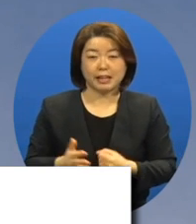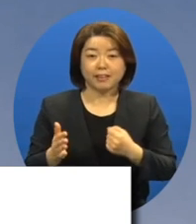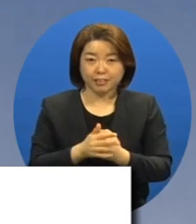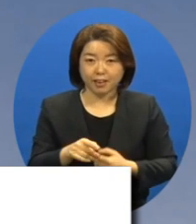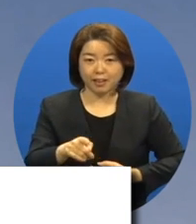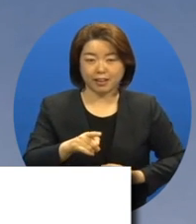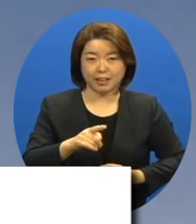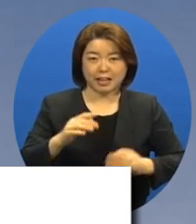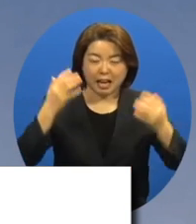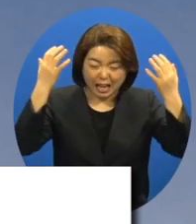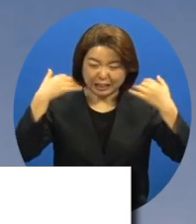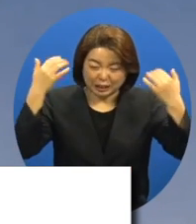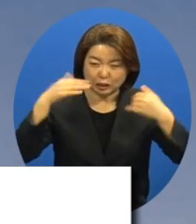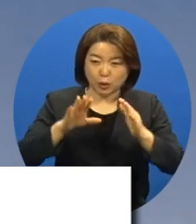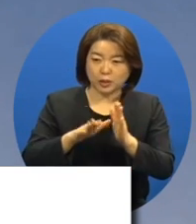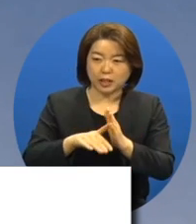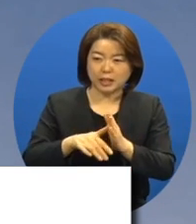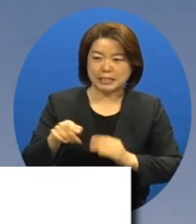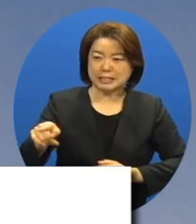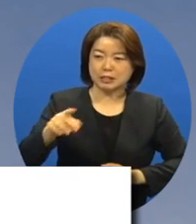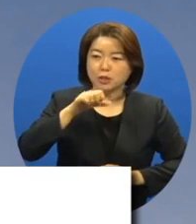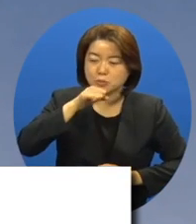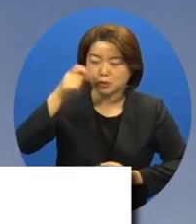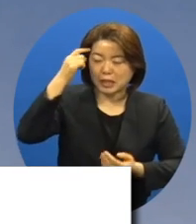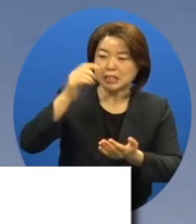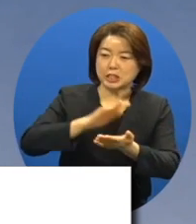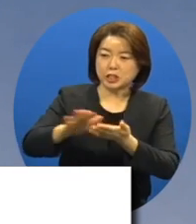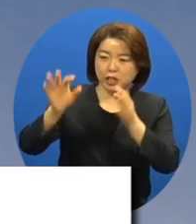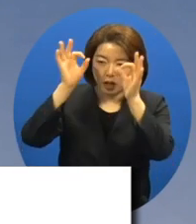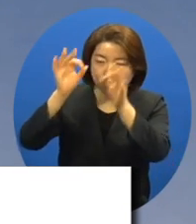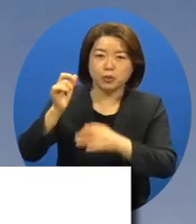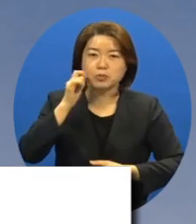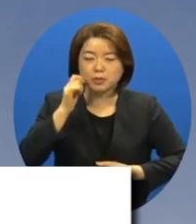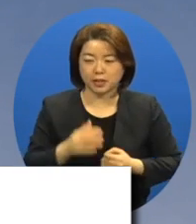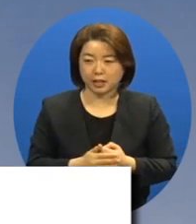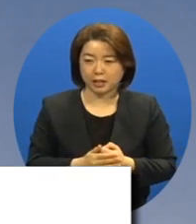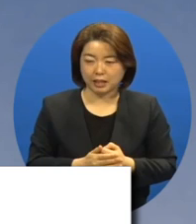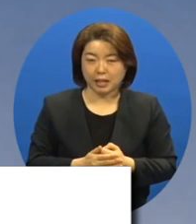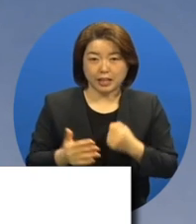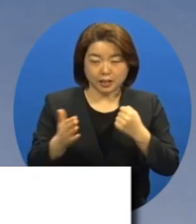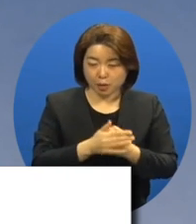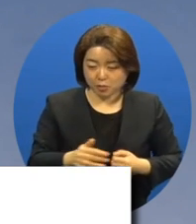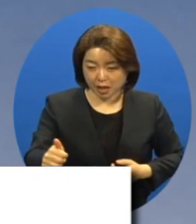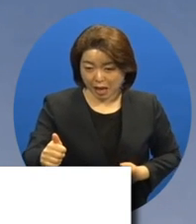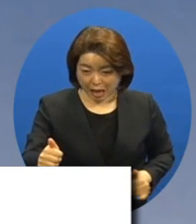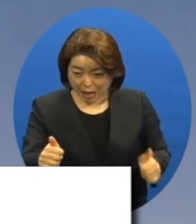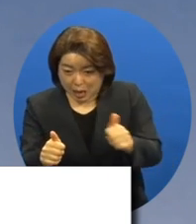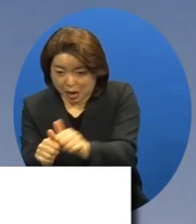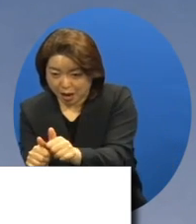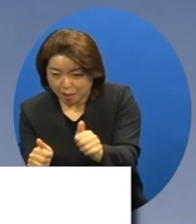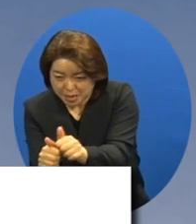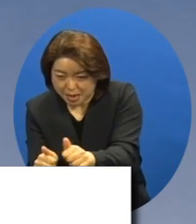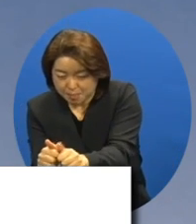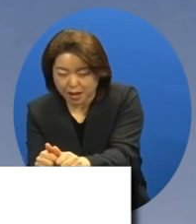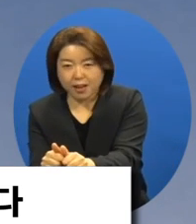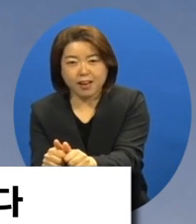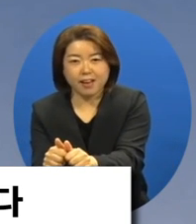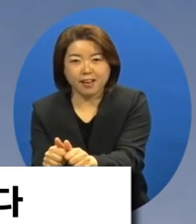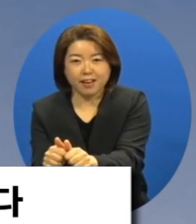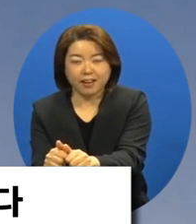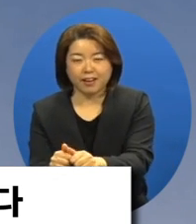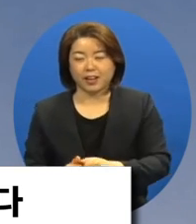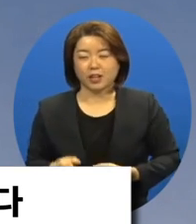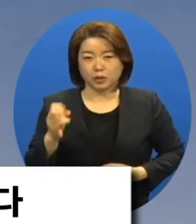다른 염소가 시원 에 있는 것을 못 본다는 겁니다 그래서 가서 계속 몸을 부딪히는 것